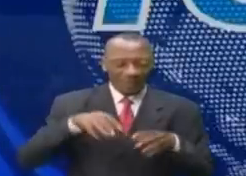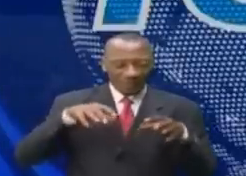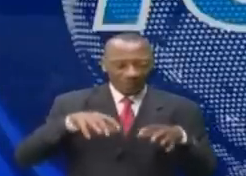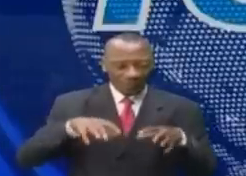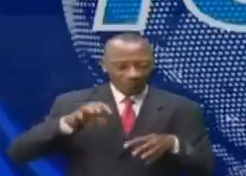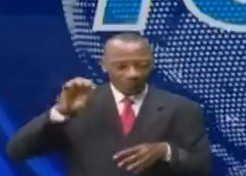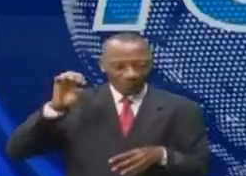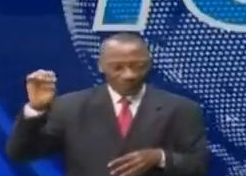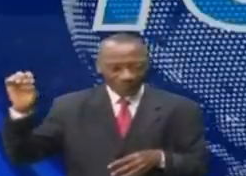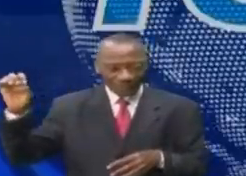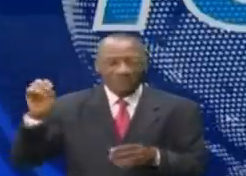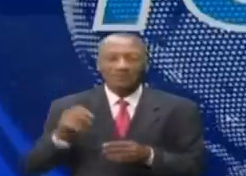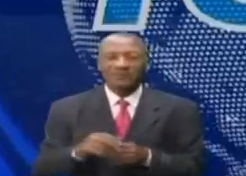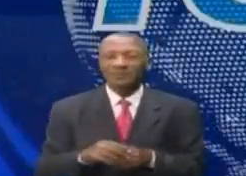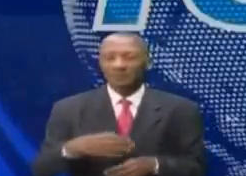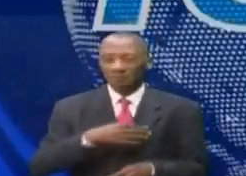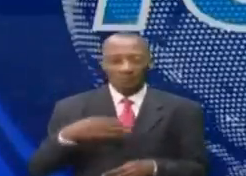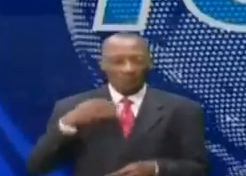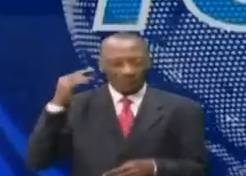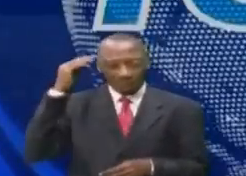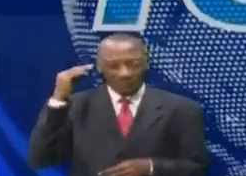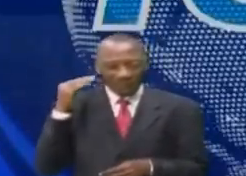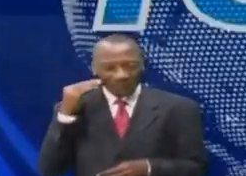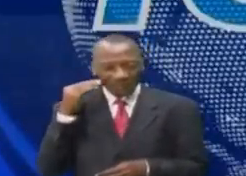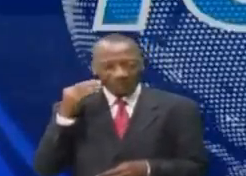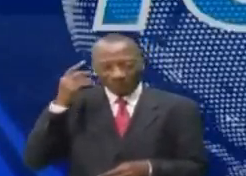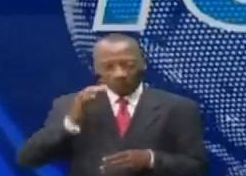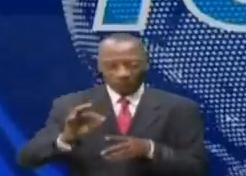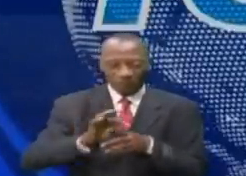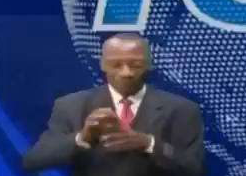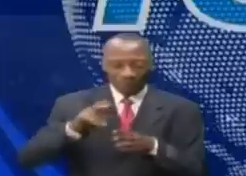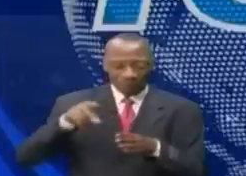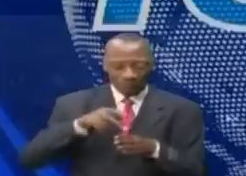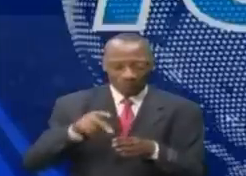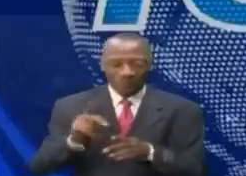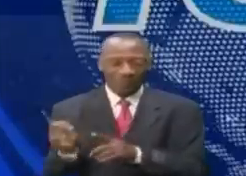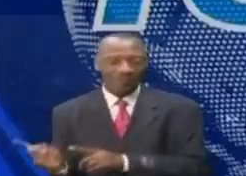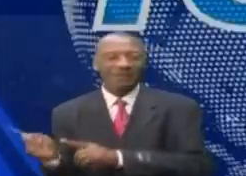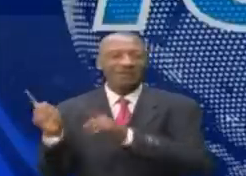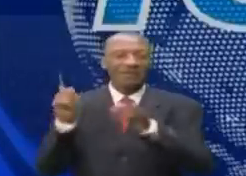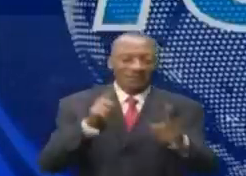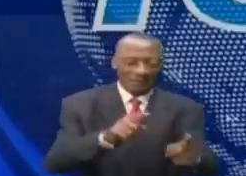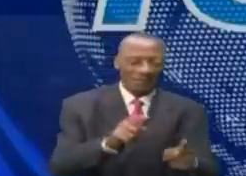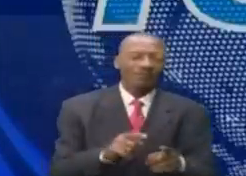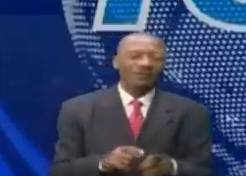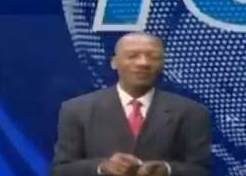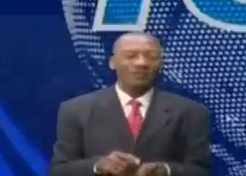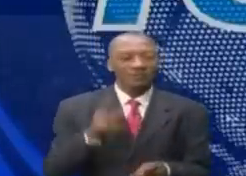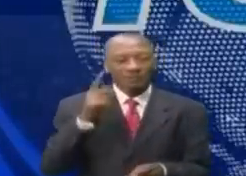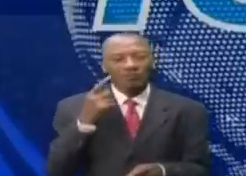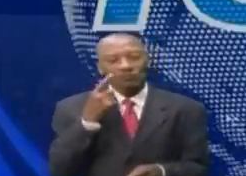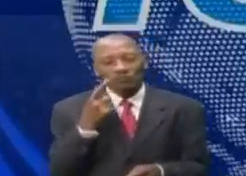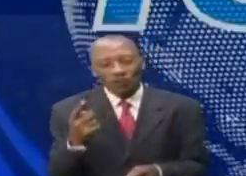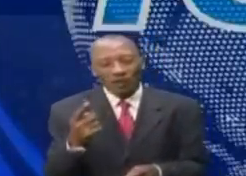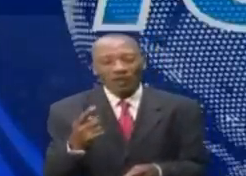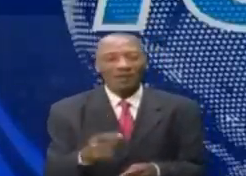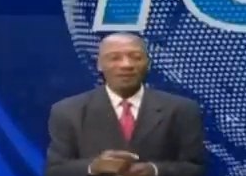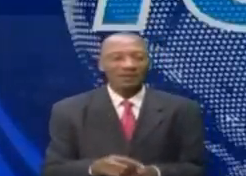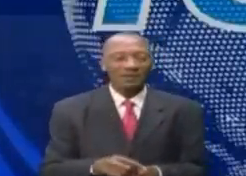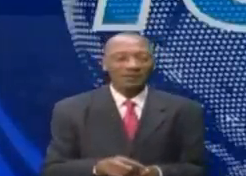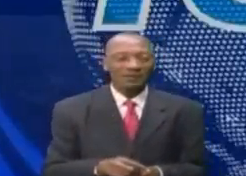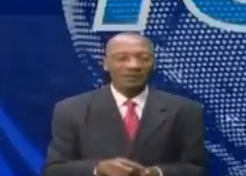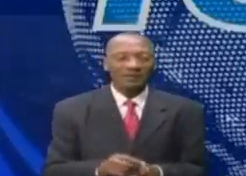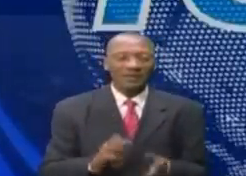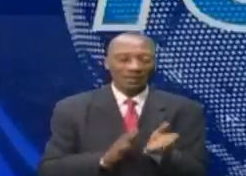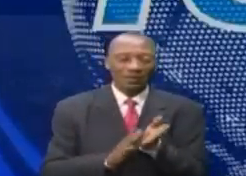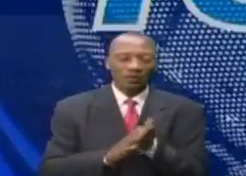Massissi à Sake, mis à sac par le M23, un centre qui sera réhabilité pour la formation professionnelle du Congolais du coin de